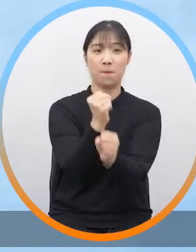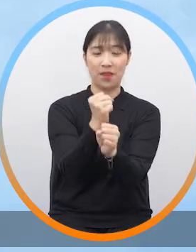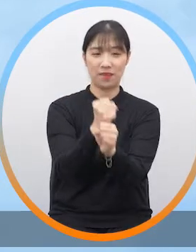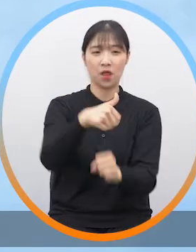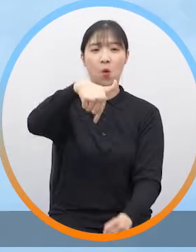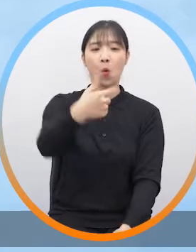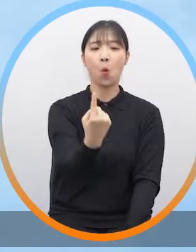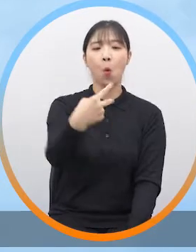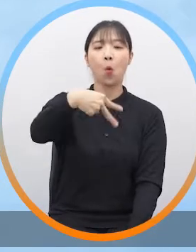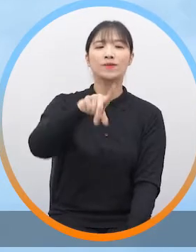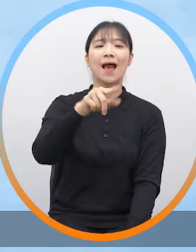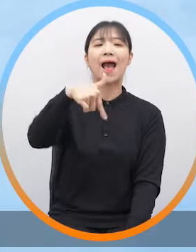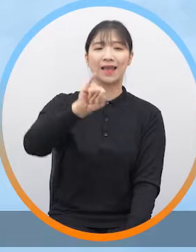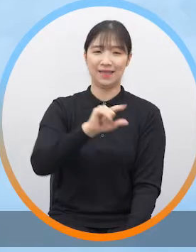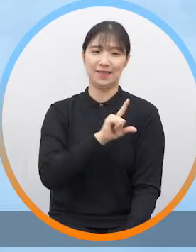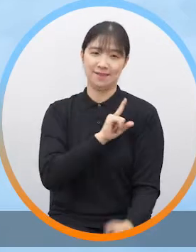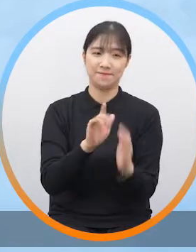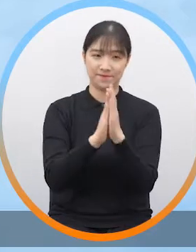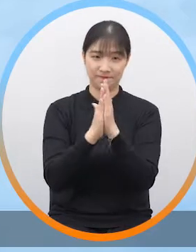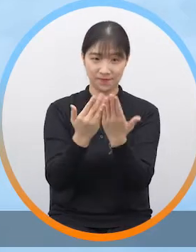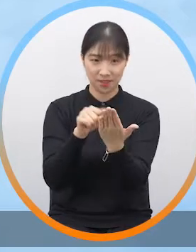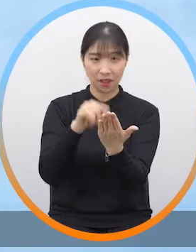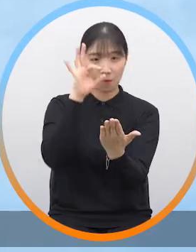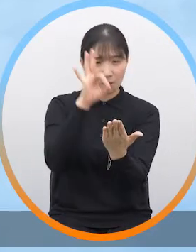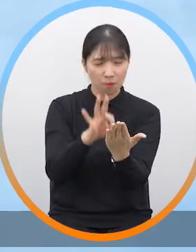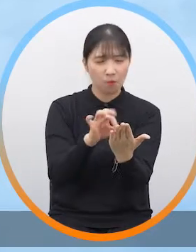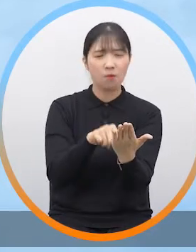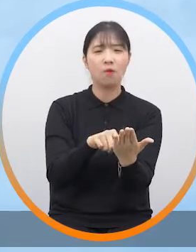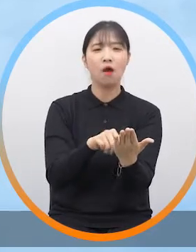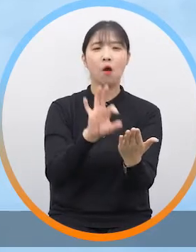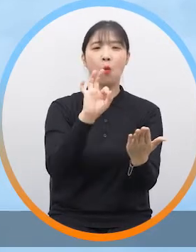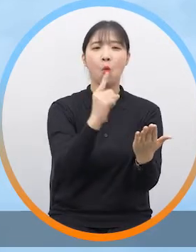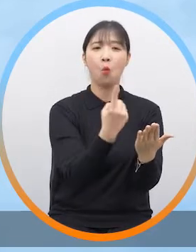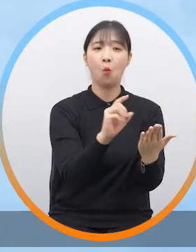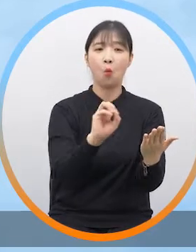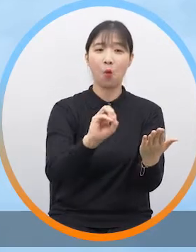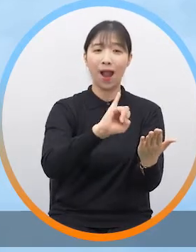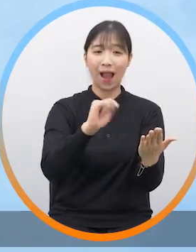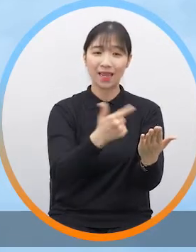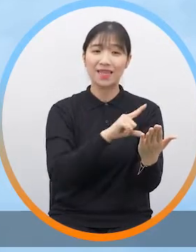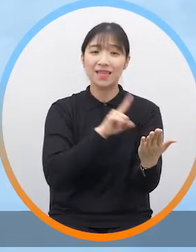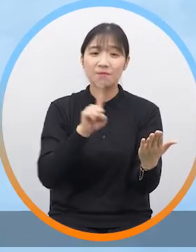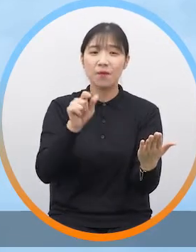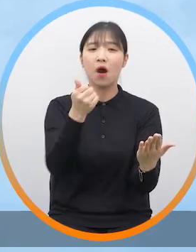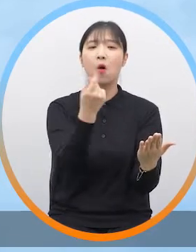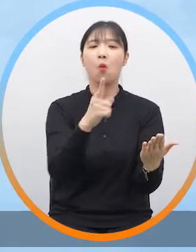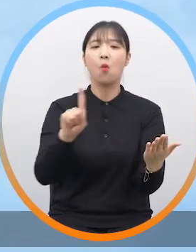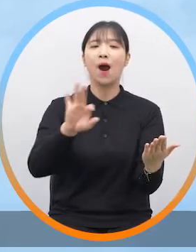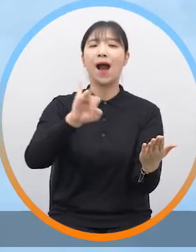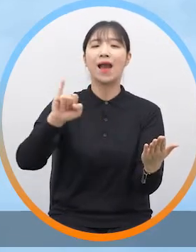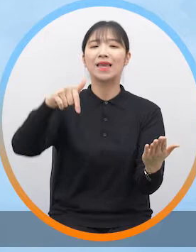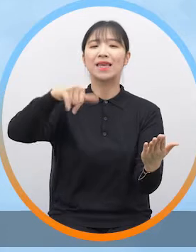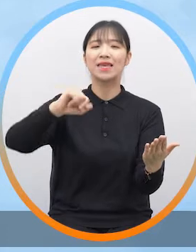만들어진 고사기라고 하는 책이 있습니다. 여기에 왕인을 화이길사 또는